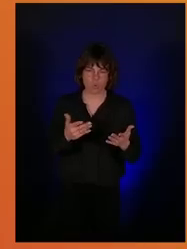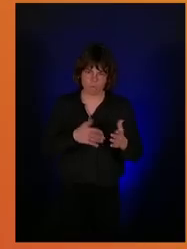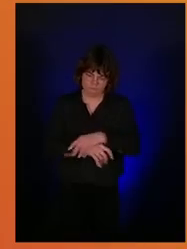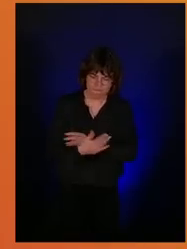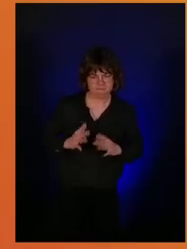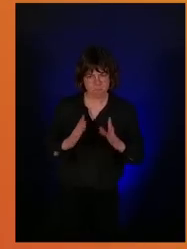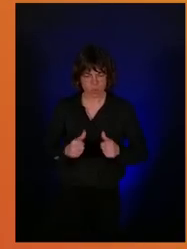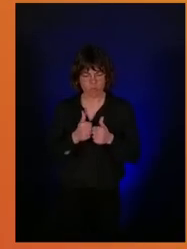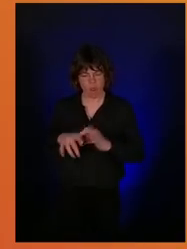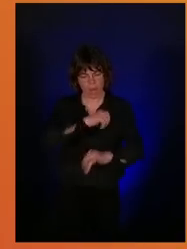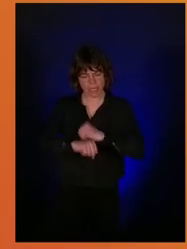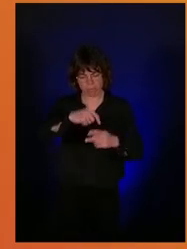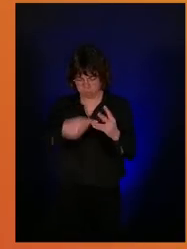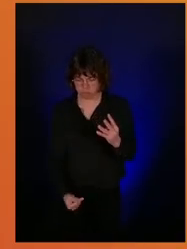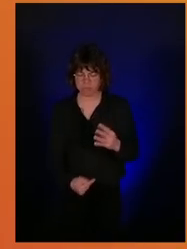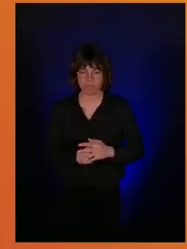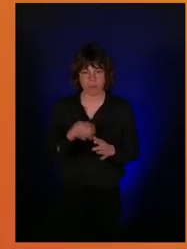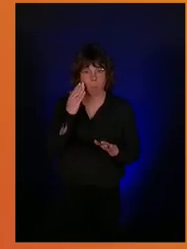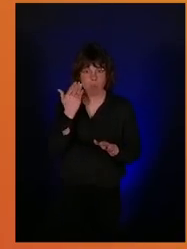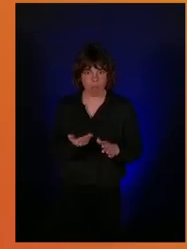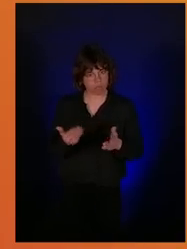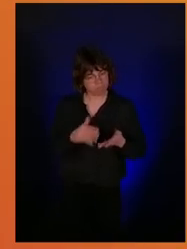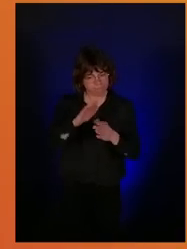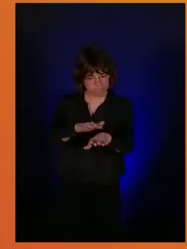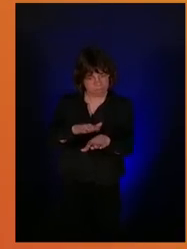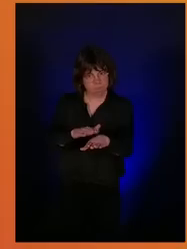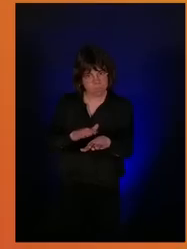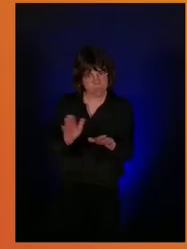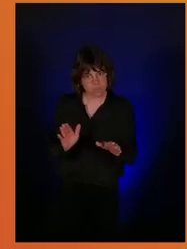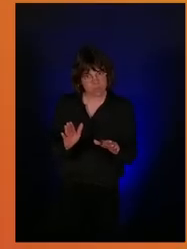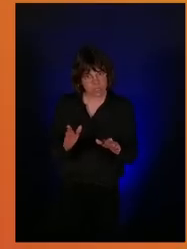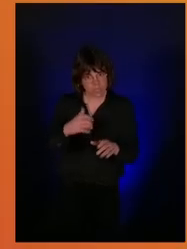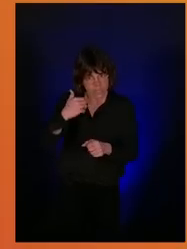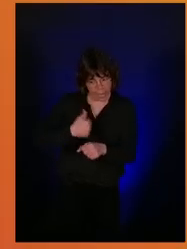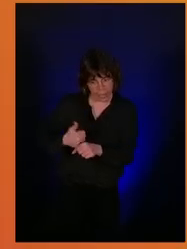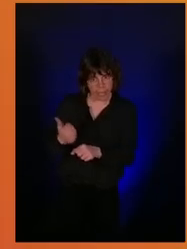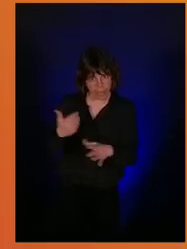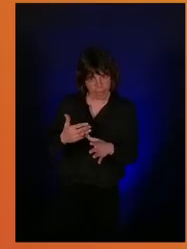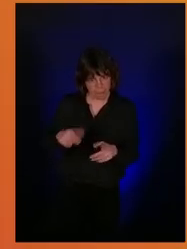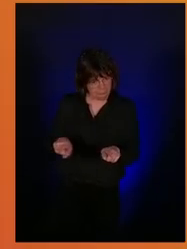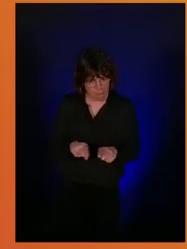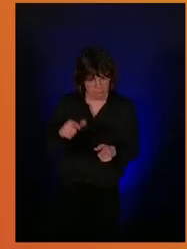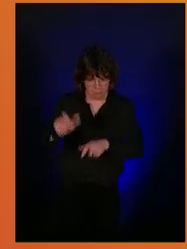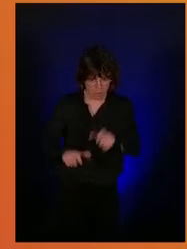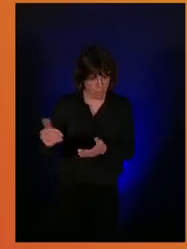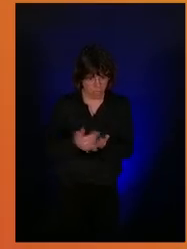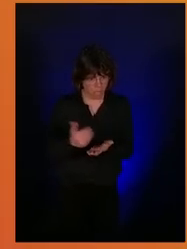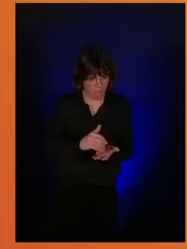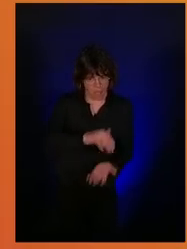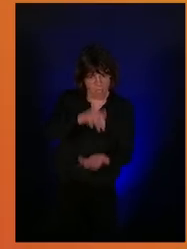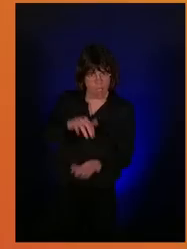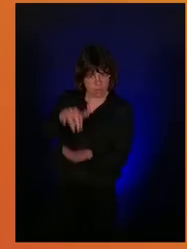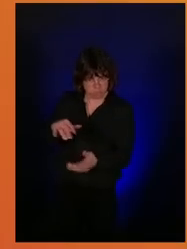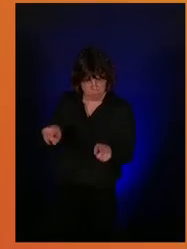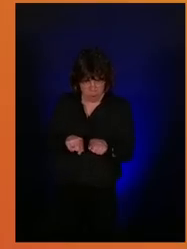de notre organisation. C'est pourquoi nous recommandons d'essayer de contenir chaque année notre masse salariale au sein de la